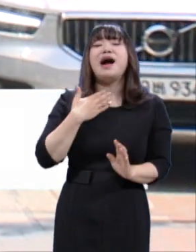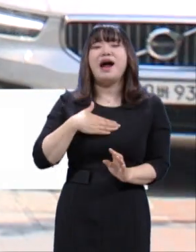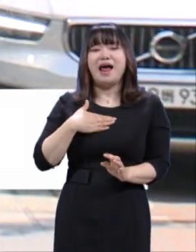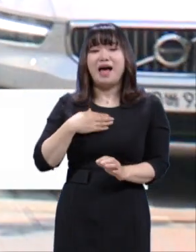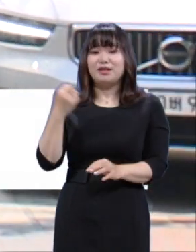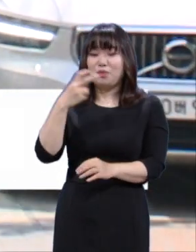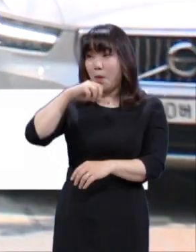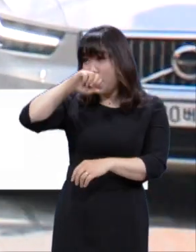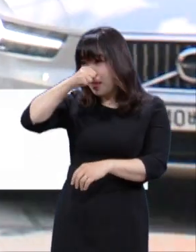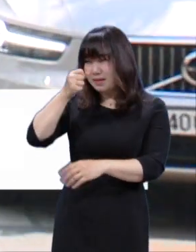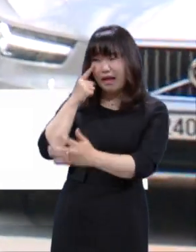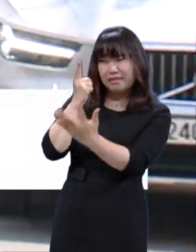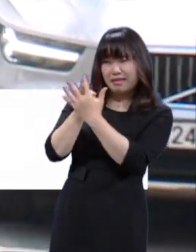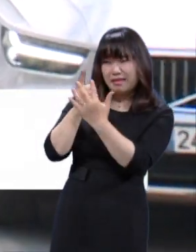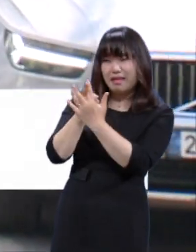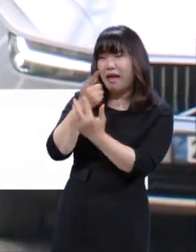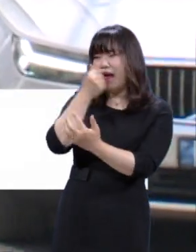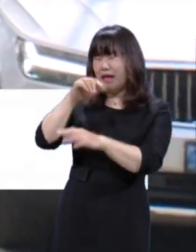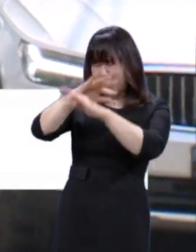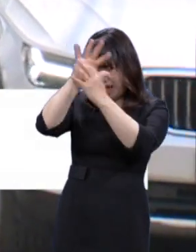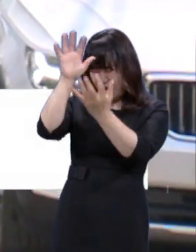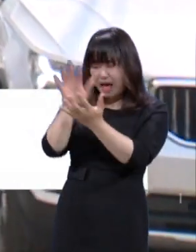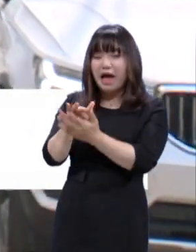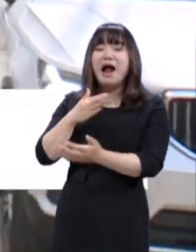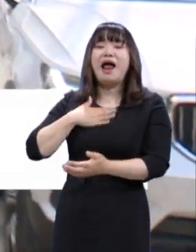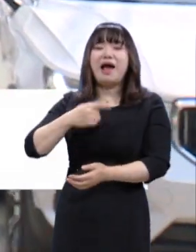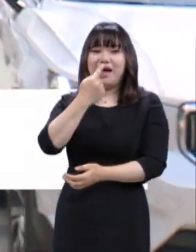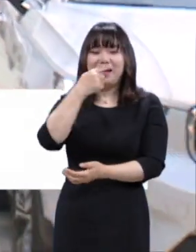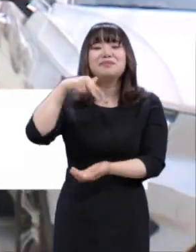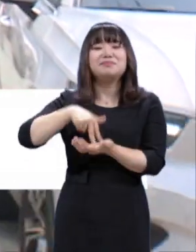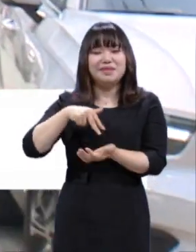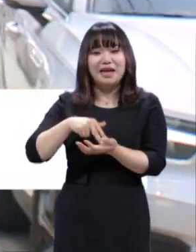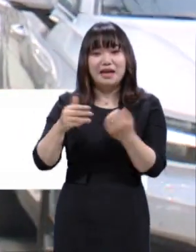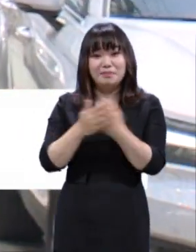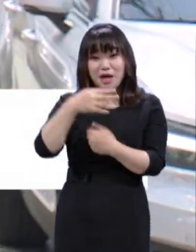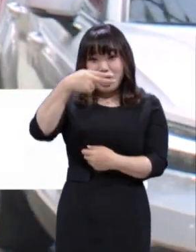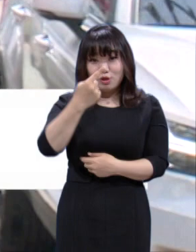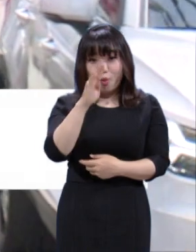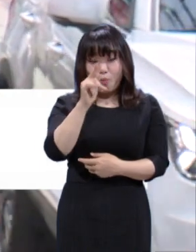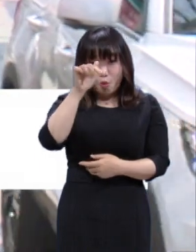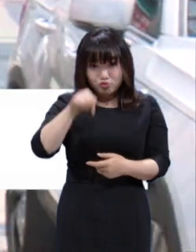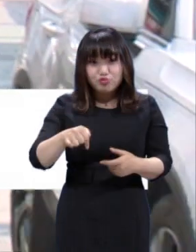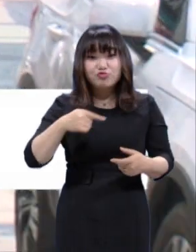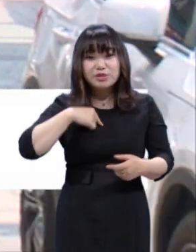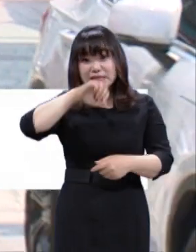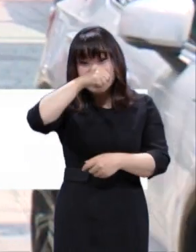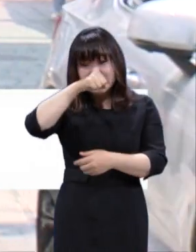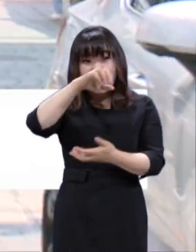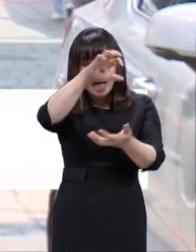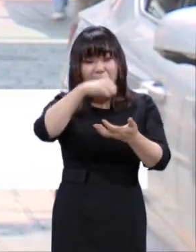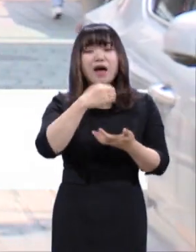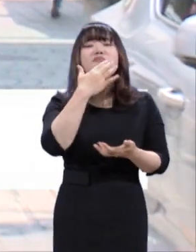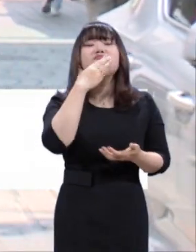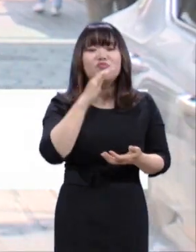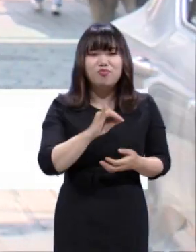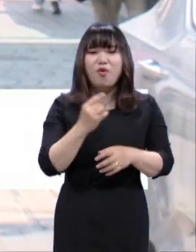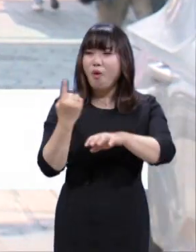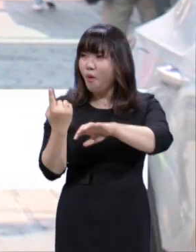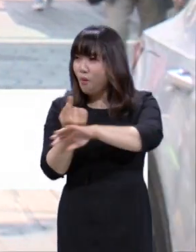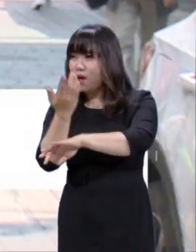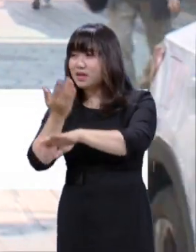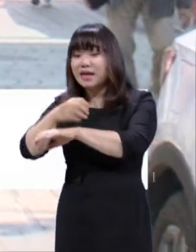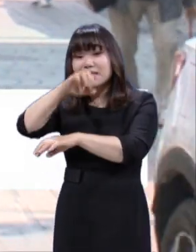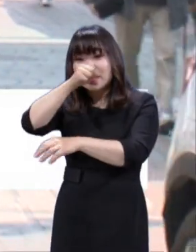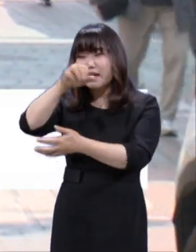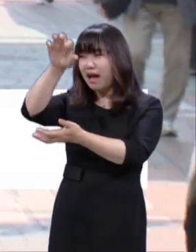대해서도 정책에 대해서도 누구보다도 많이 알고 있는 사람으로서 도봉구의 재원뿐만 아니라 외부의